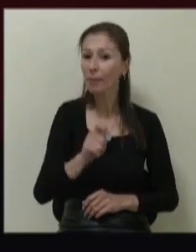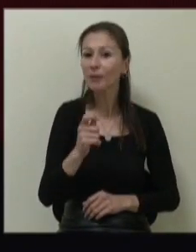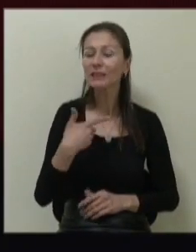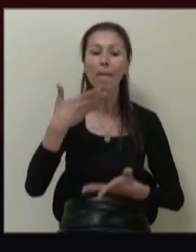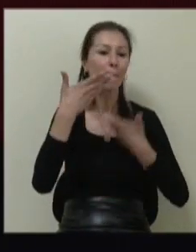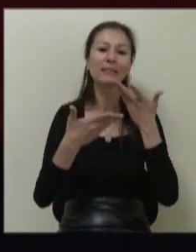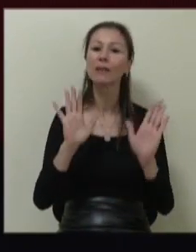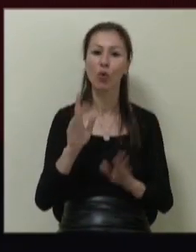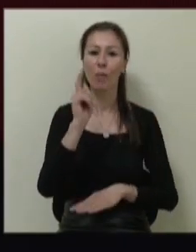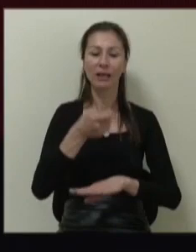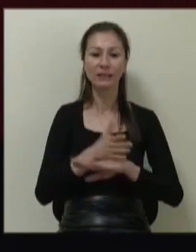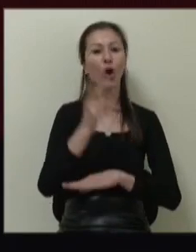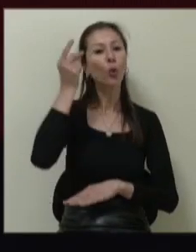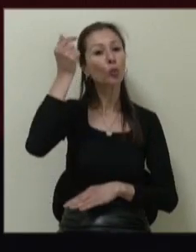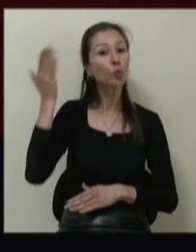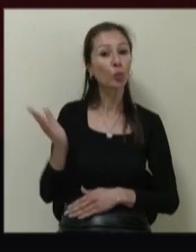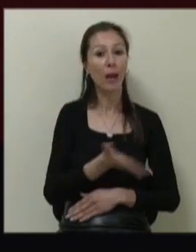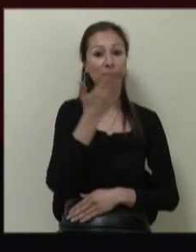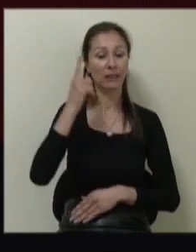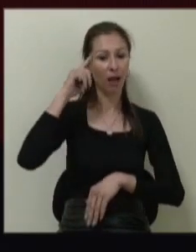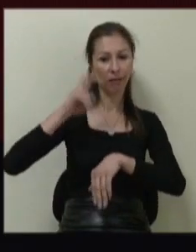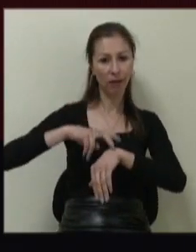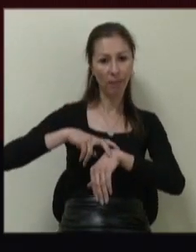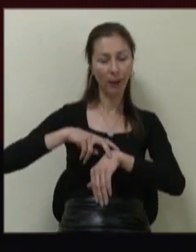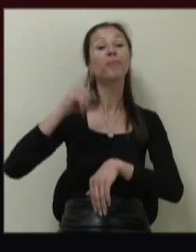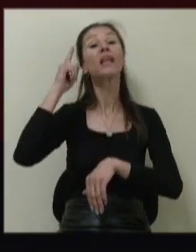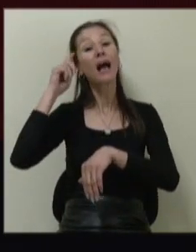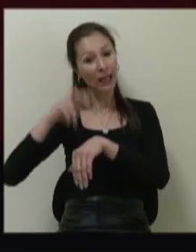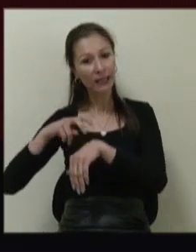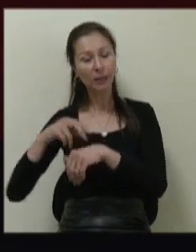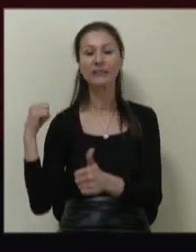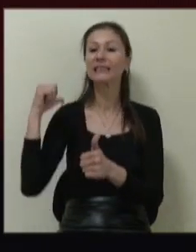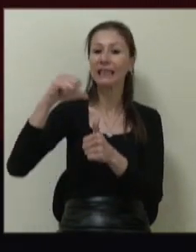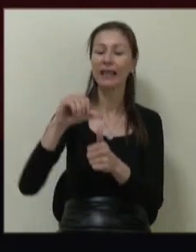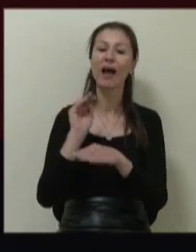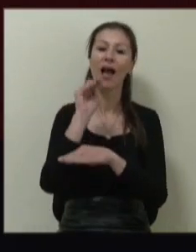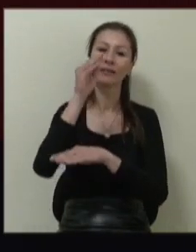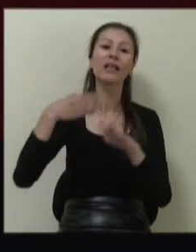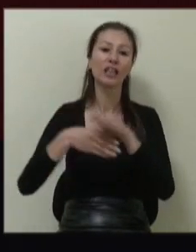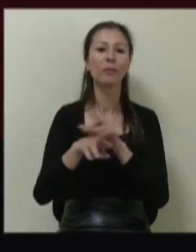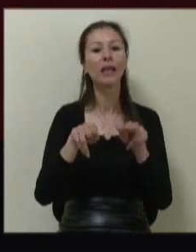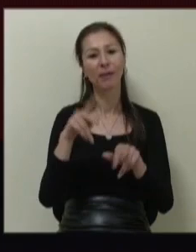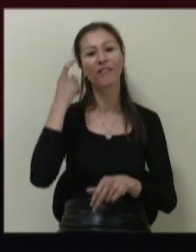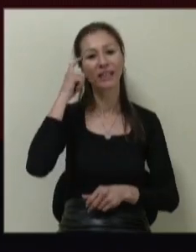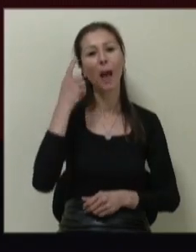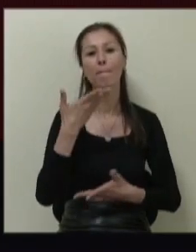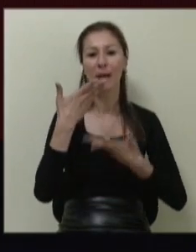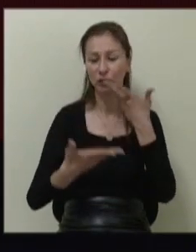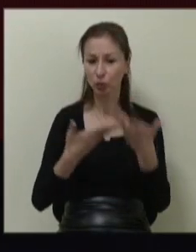bahsetmiyorum aslında. Unuttuklarımızı hatırlamak ve hatırladıklarımızı yeniden hayata geçirmek gibi bir fikirden